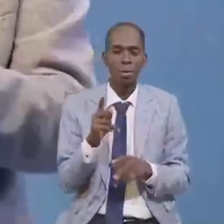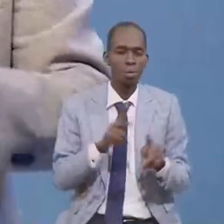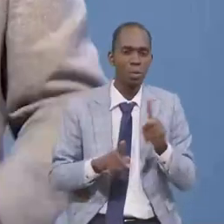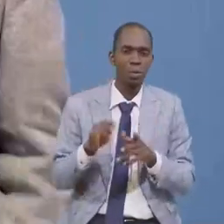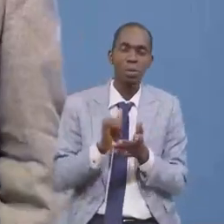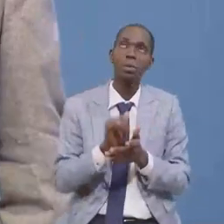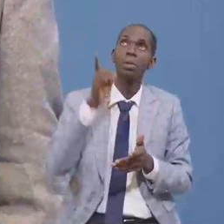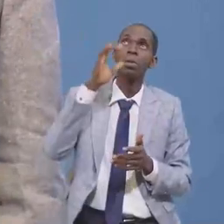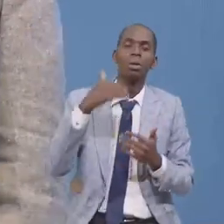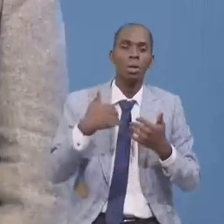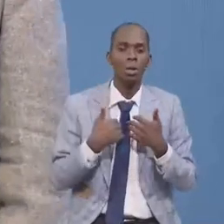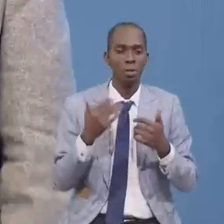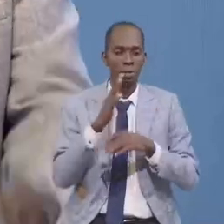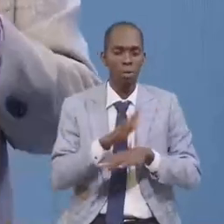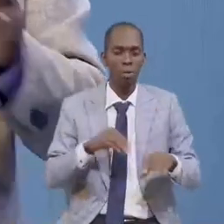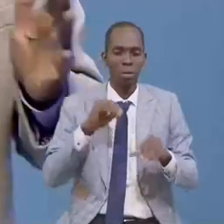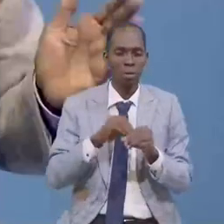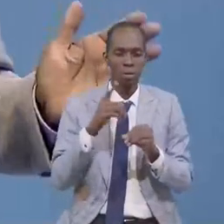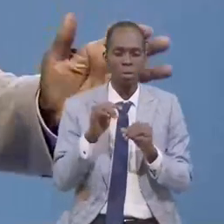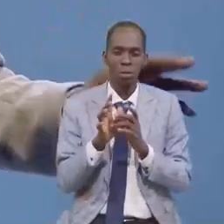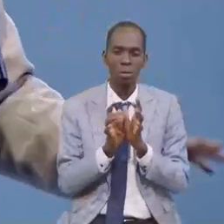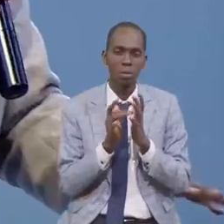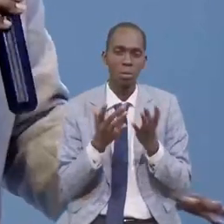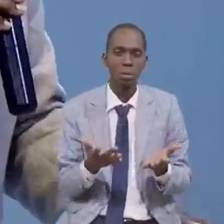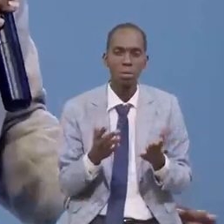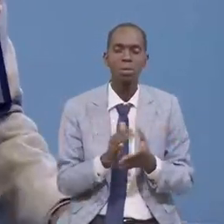Tout cela que Dieu a appelé dans les Écritures,